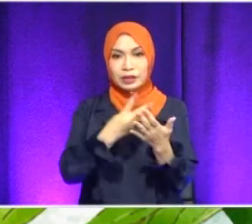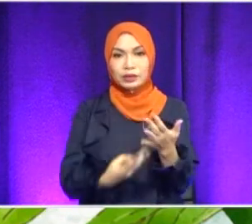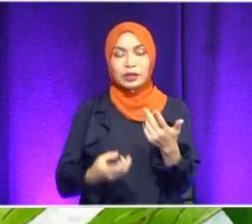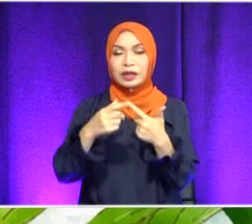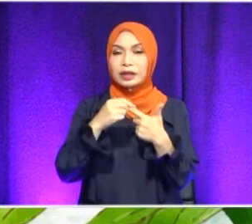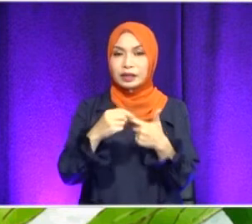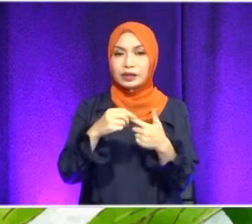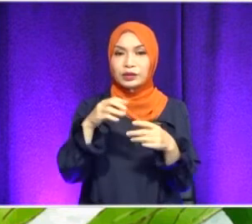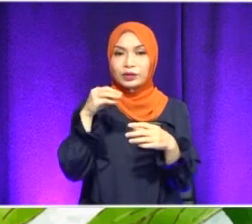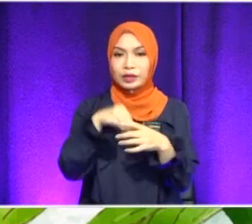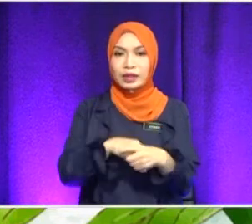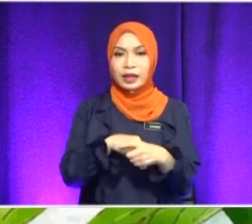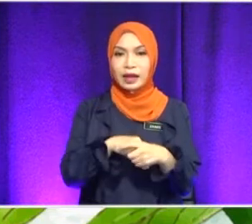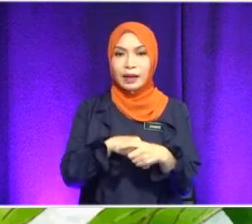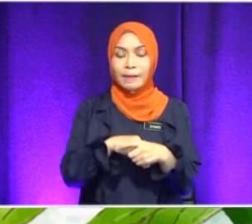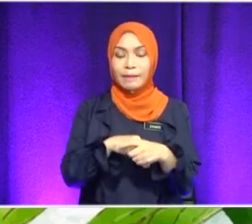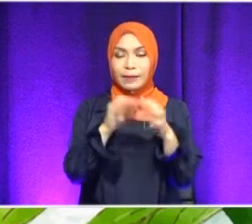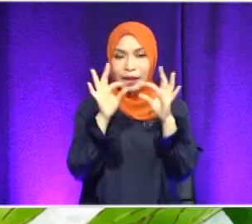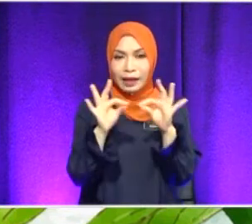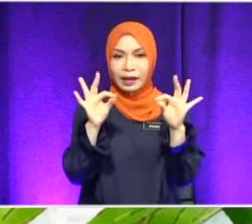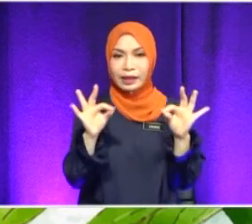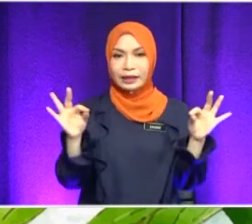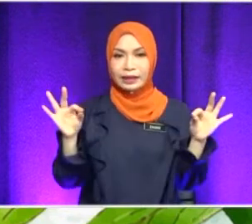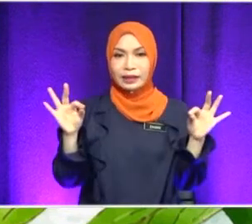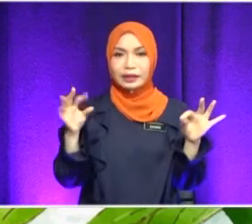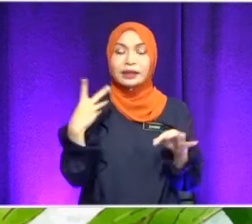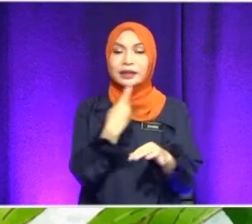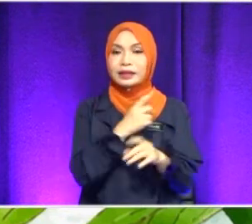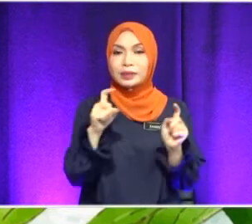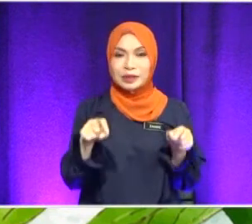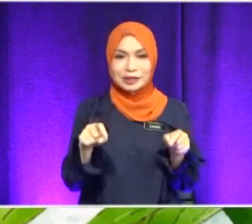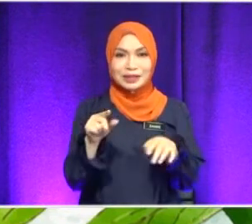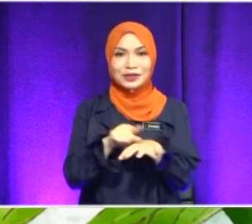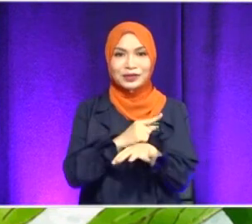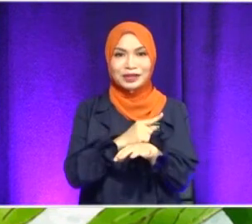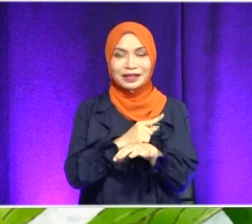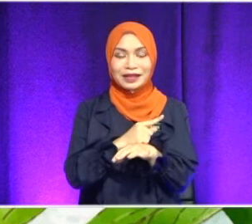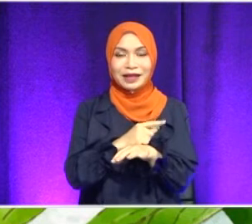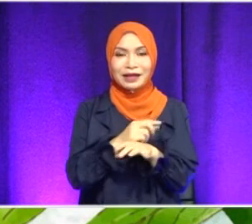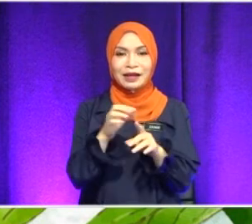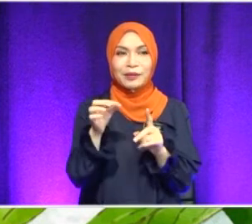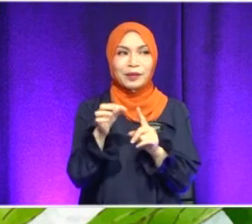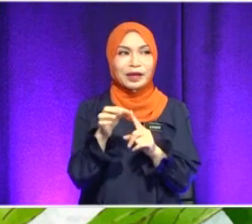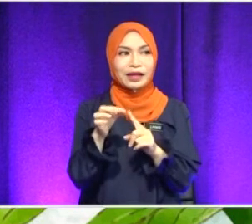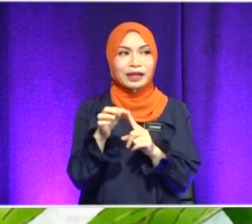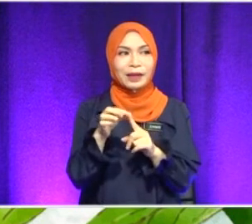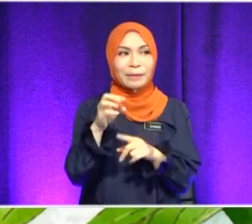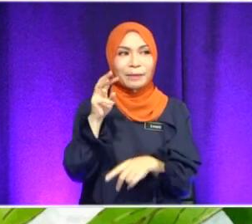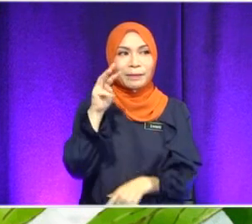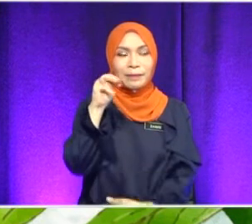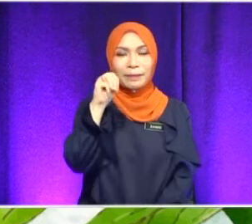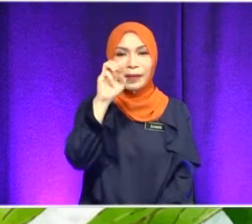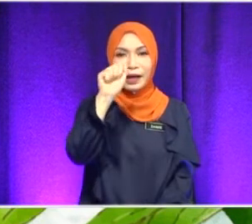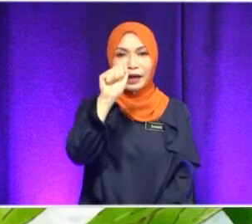Oke karena bentuk kayak nih kita kena gunung perkataan manakah air oke bagus oke boleh baju tahu beberapa perbedaan